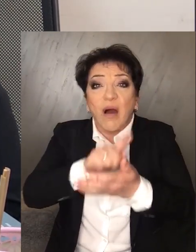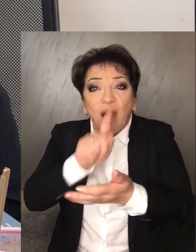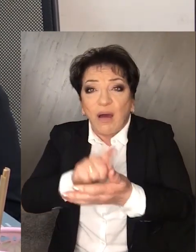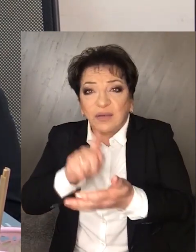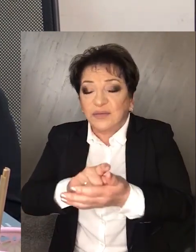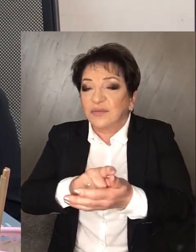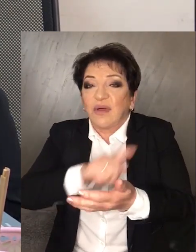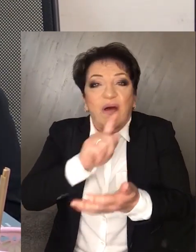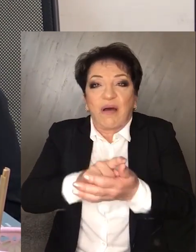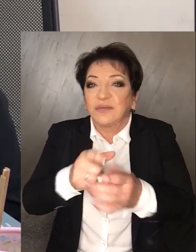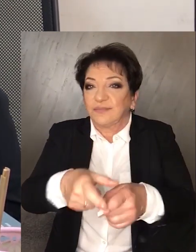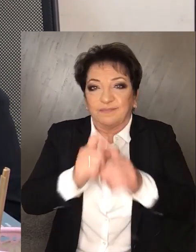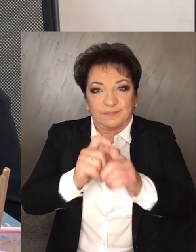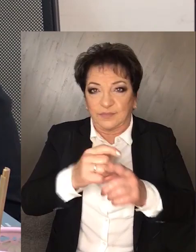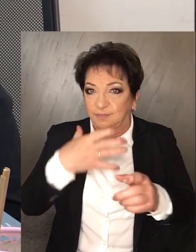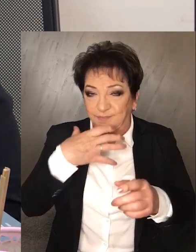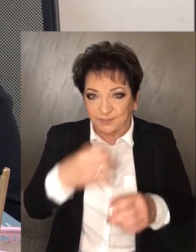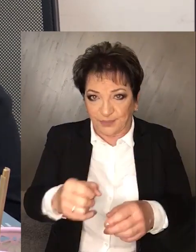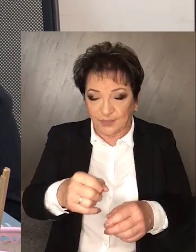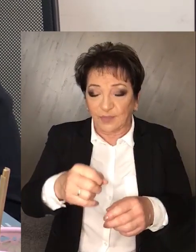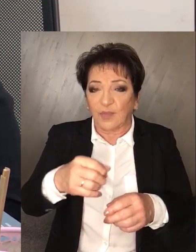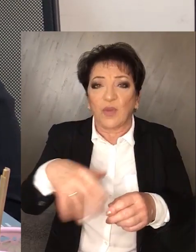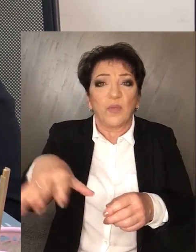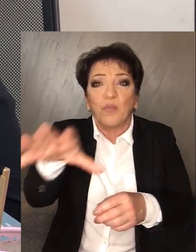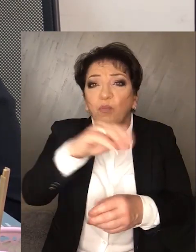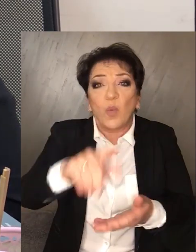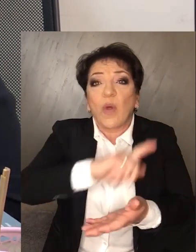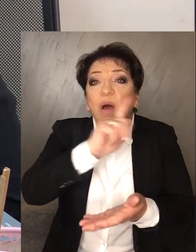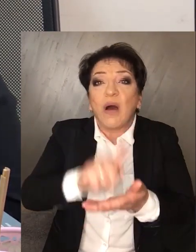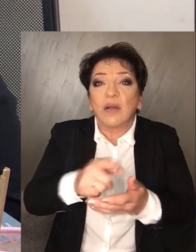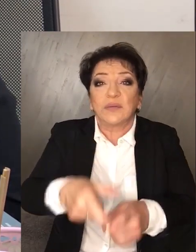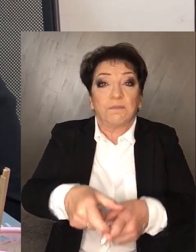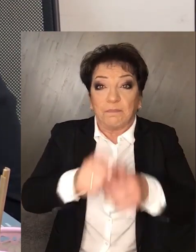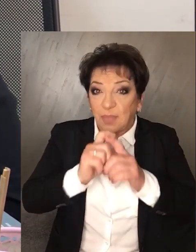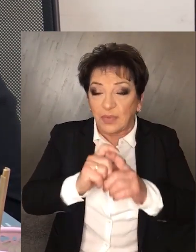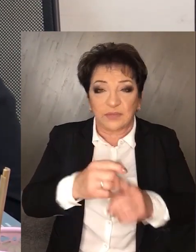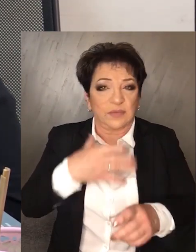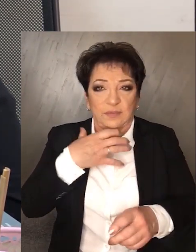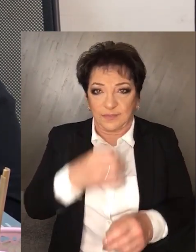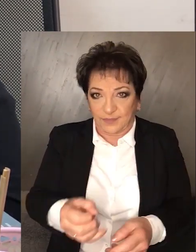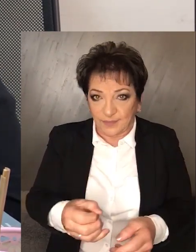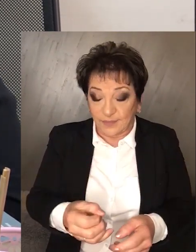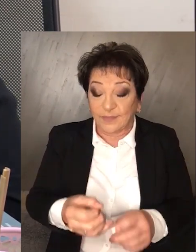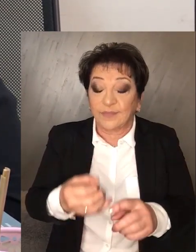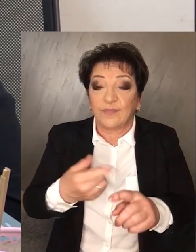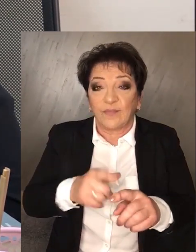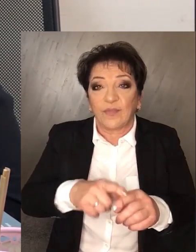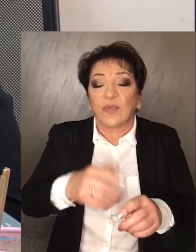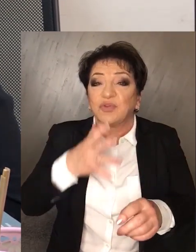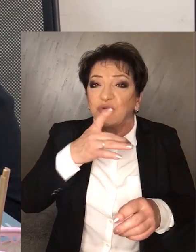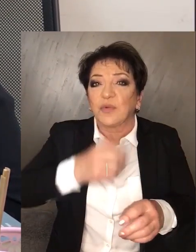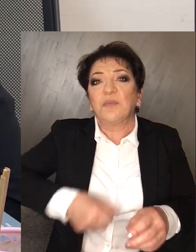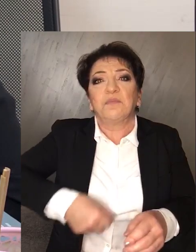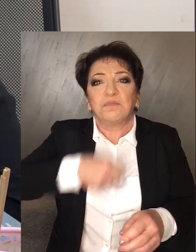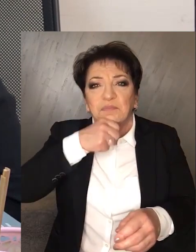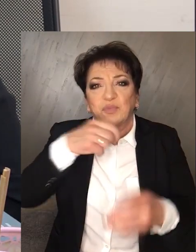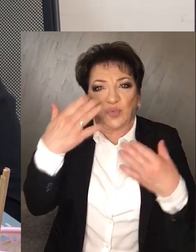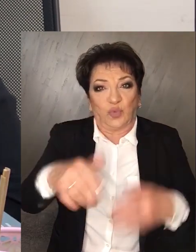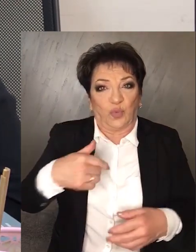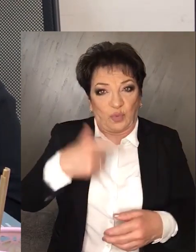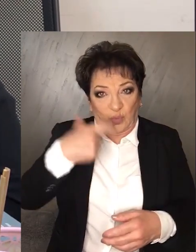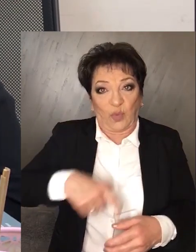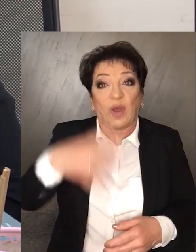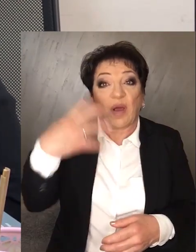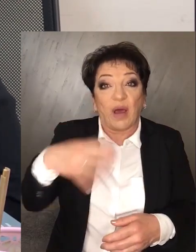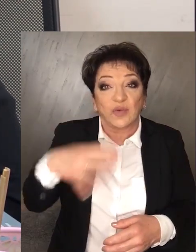է անverջ հարցեր են, ու այդ հարցերի պատասխանները դու չունես, կյանքում տալիս ես, ոչ մեկը չի կարող պատասխանել,